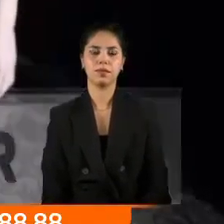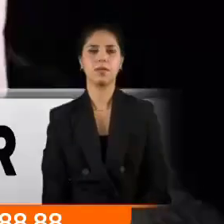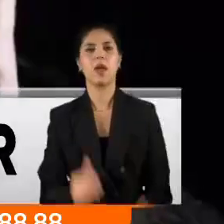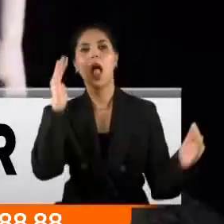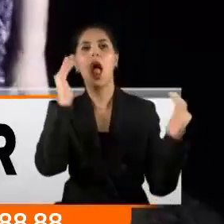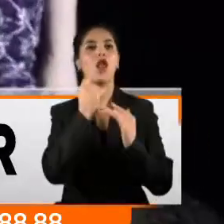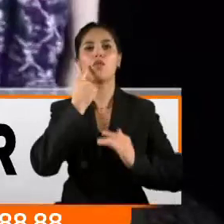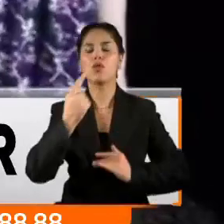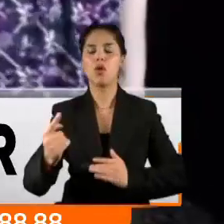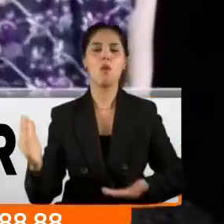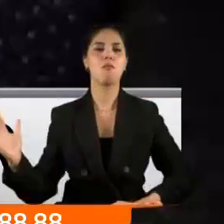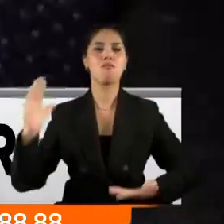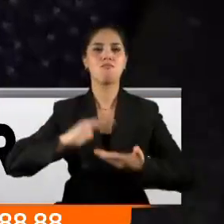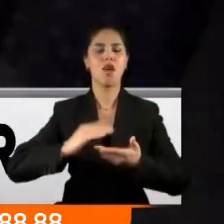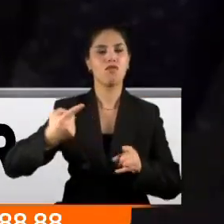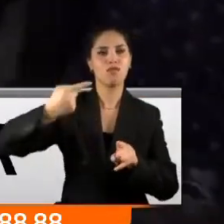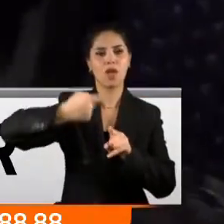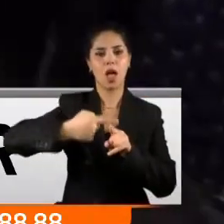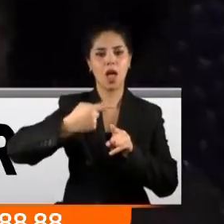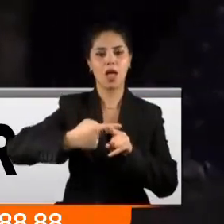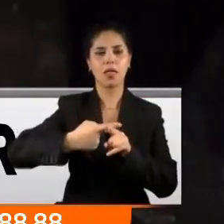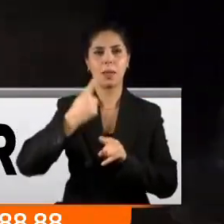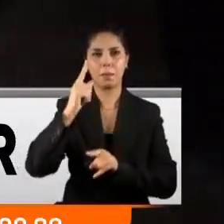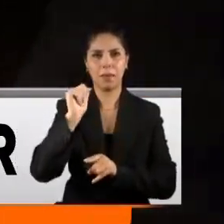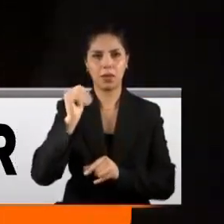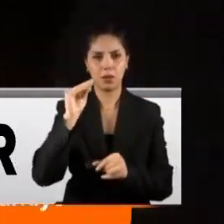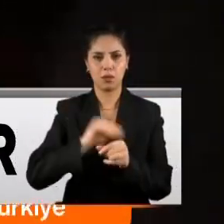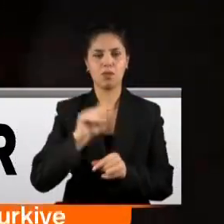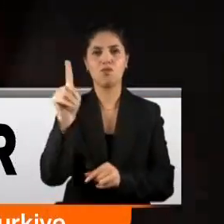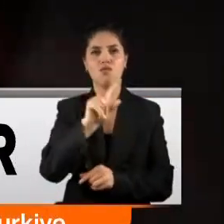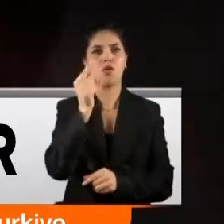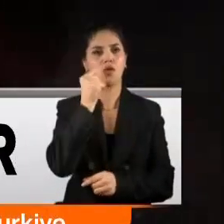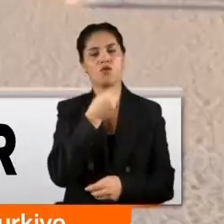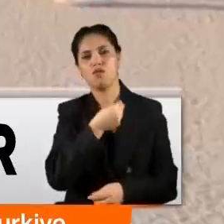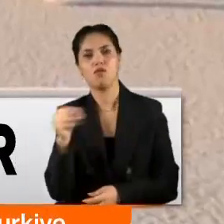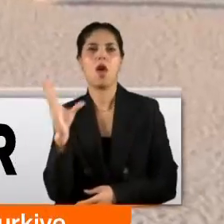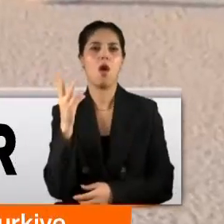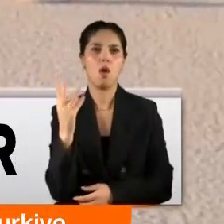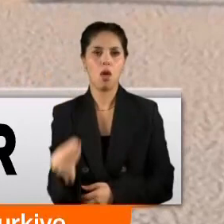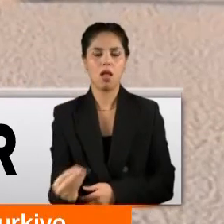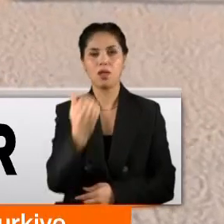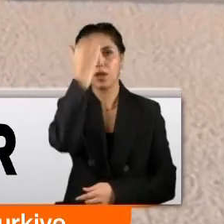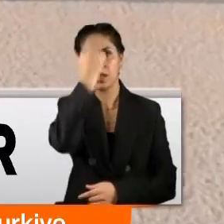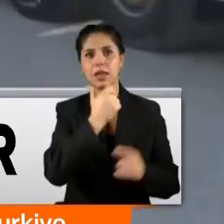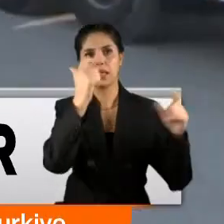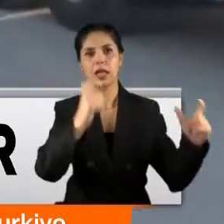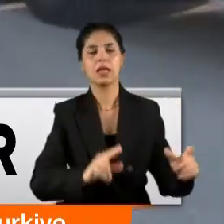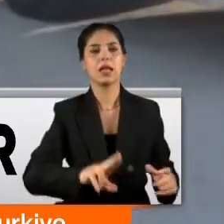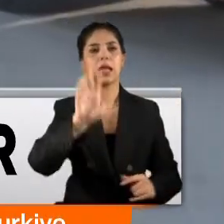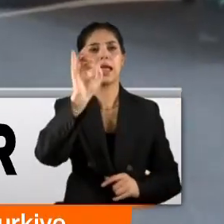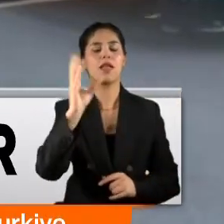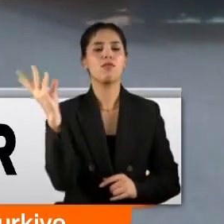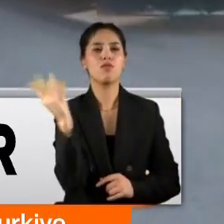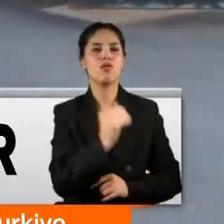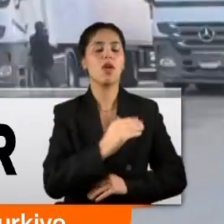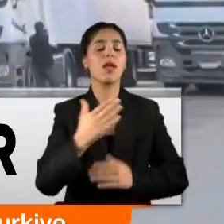Anlaşmaya göre ateşkese ilave edilecek her bir gün içinde 10 rehine daha bırakılacak. Gazze'ye 70 yardım tırının girecek